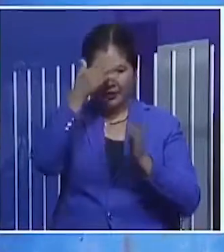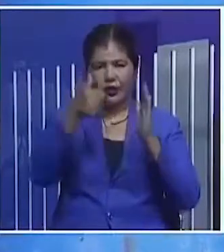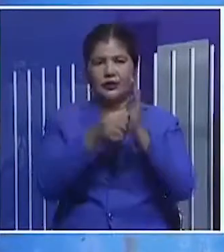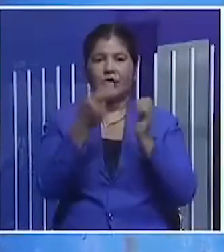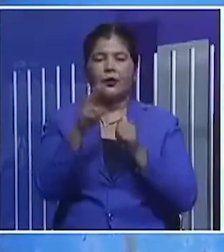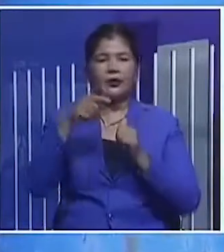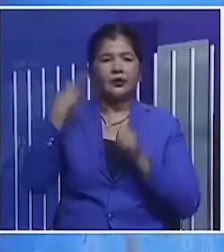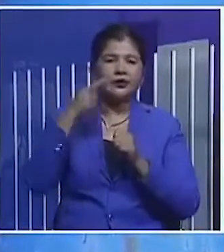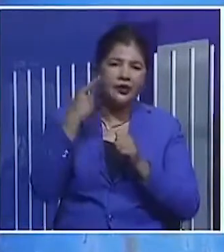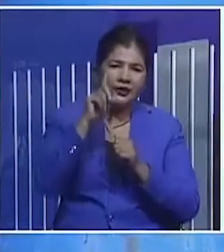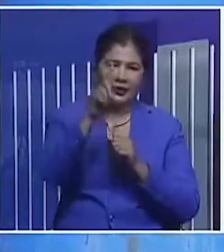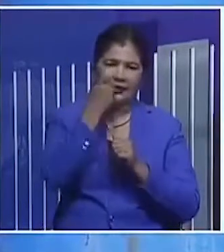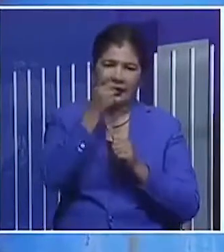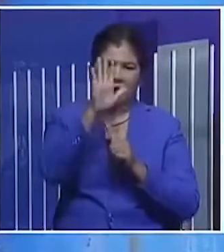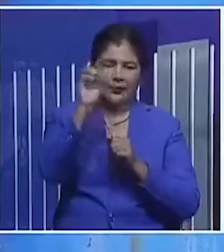र दैनिक